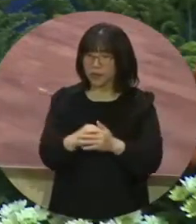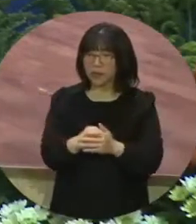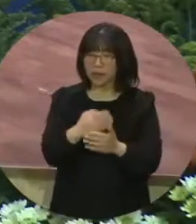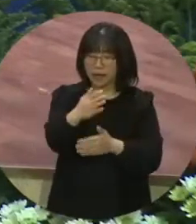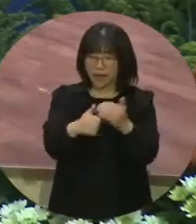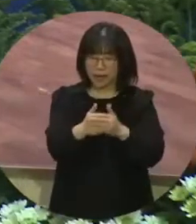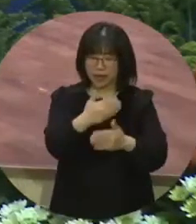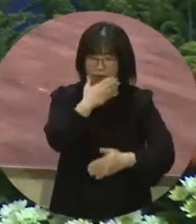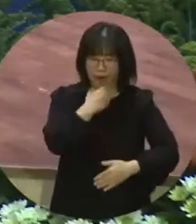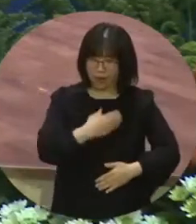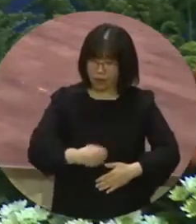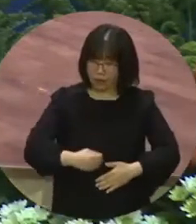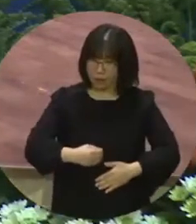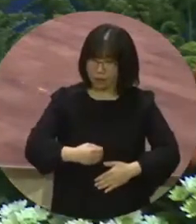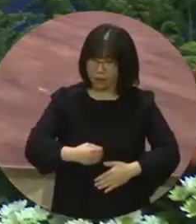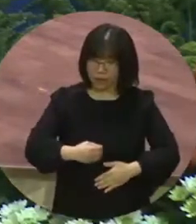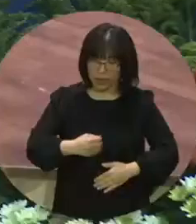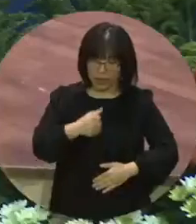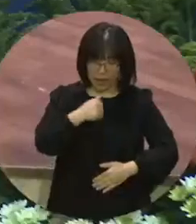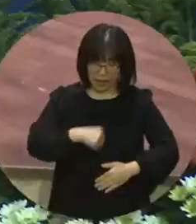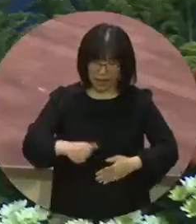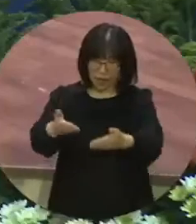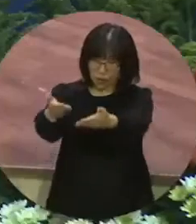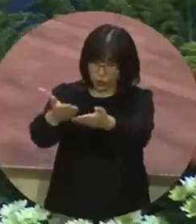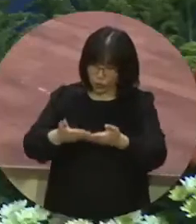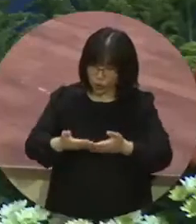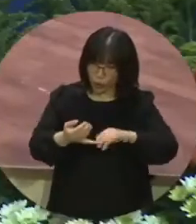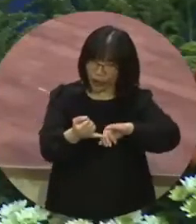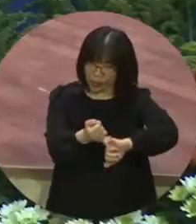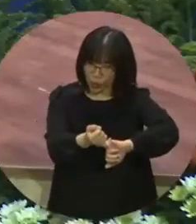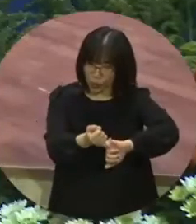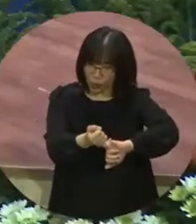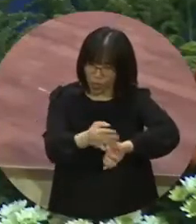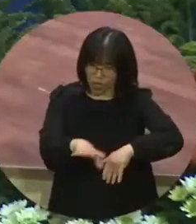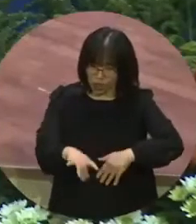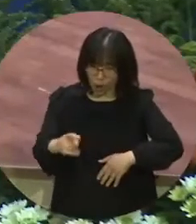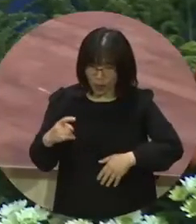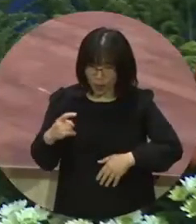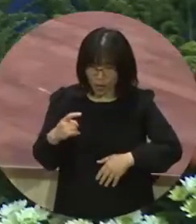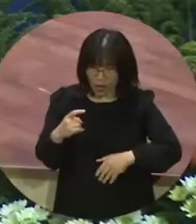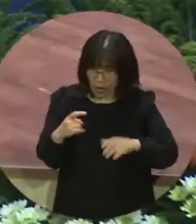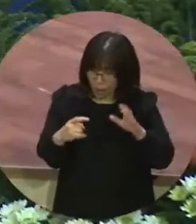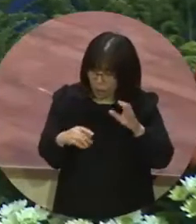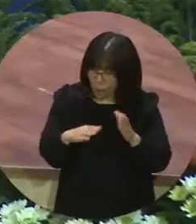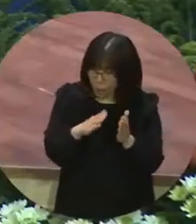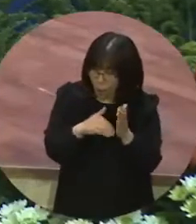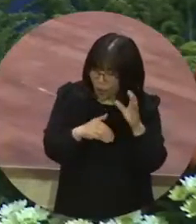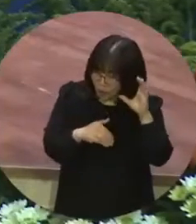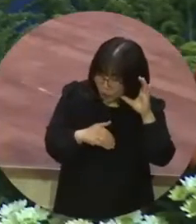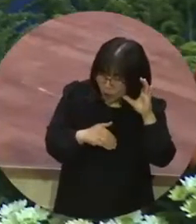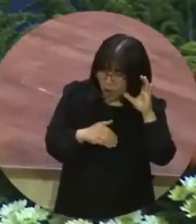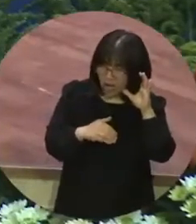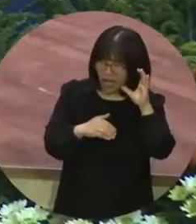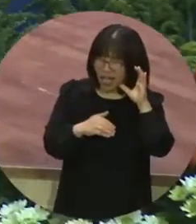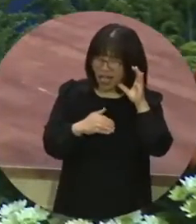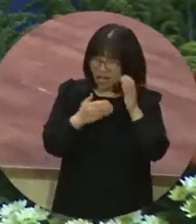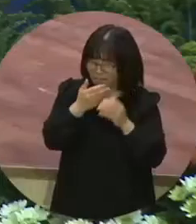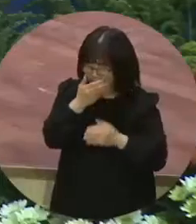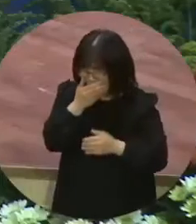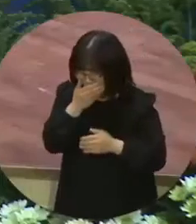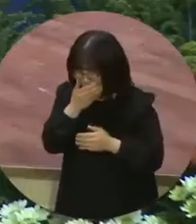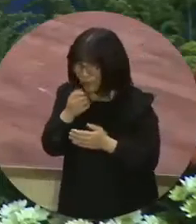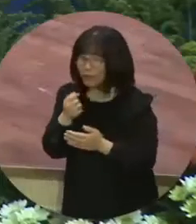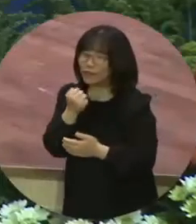하나님께서 아브라함을 통해서 아들을 주실 것이라고 하니까 사라가 그저 들었어요. 밖에서 들었어요. 들으면서